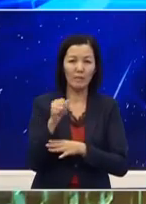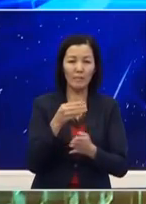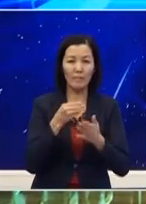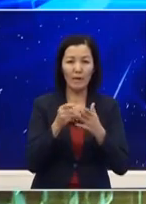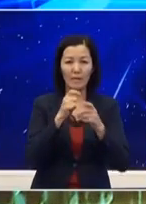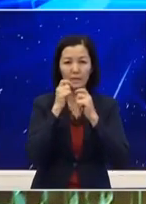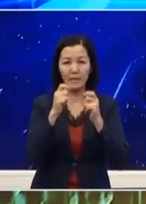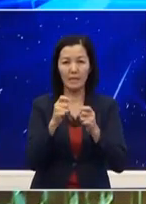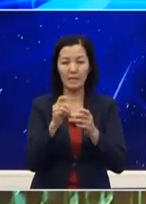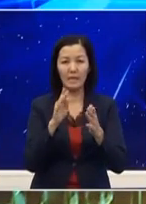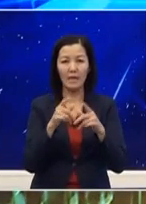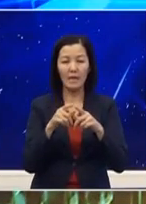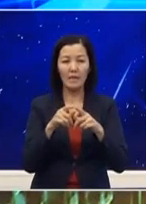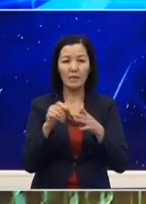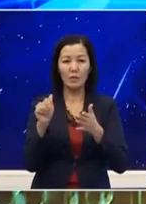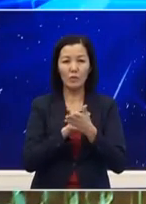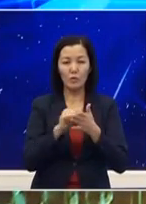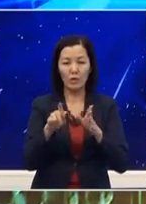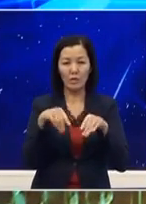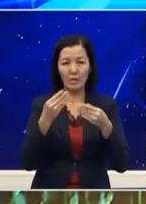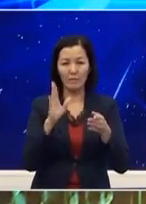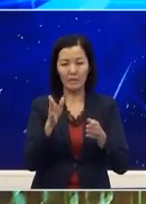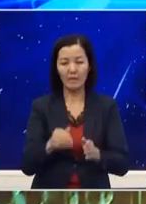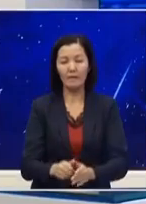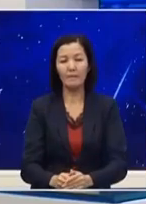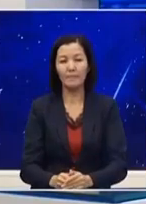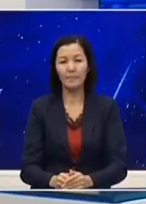бағалы сыйлықтар мен арнайы дипломдар табысталады.